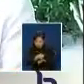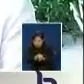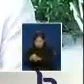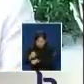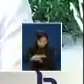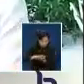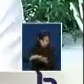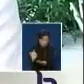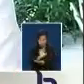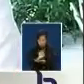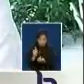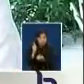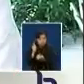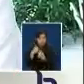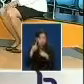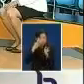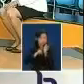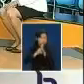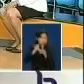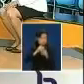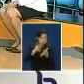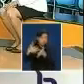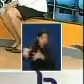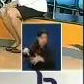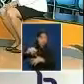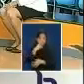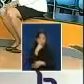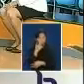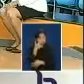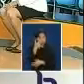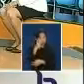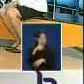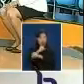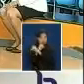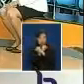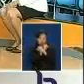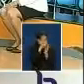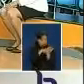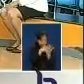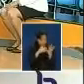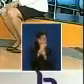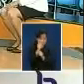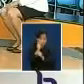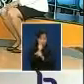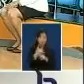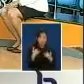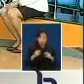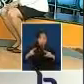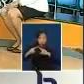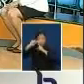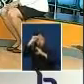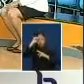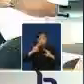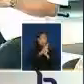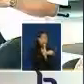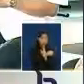การเจ็บป่วยที่นั่นก็ถือว่าเป็นเรื่องที่ดีที่คือมาตรการที่ได้ทำแล้วพุ่งจะเวลานี้เรากับกระทรวงศึกษาเนี่ยก็จะร่ว